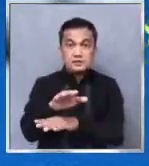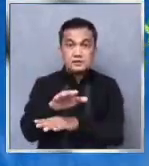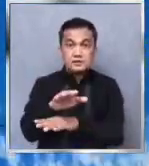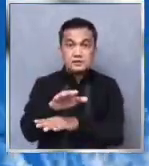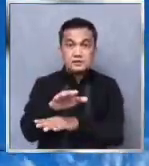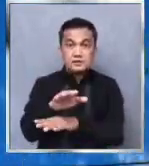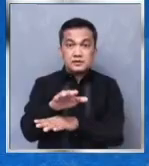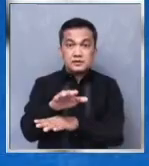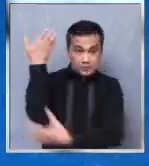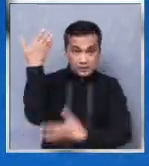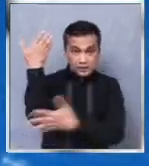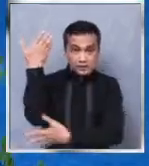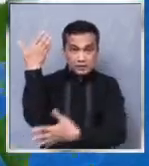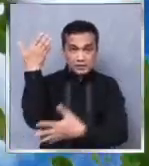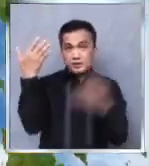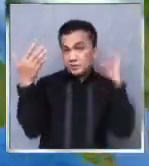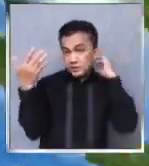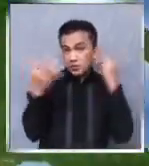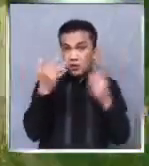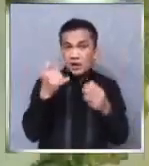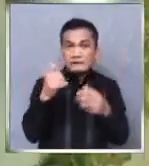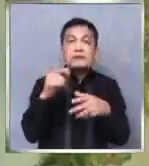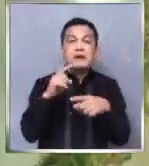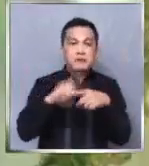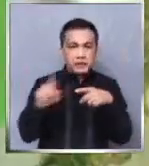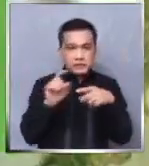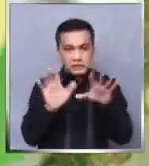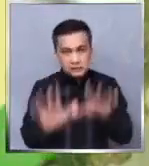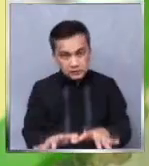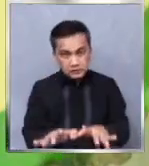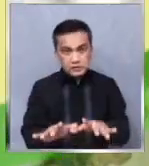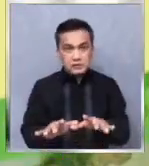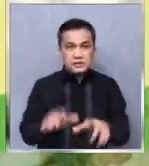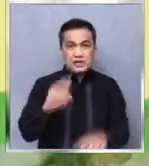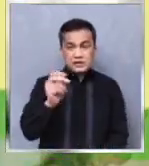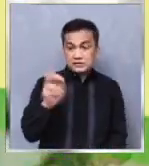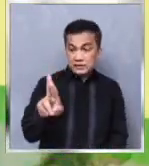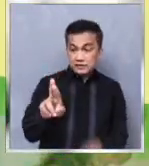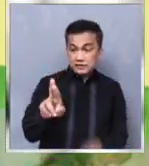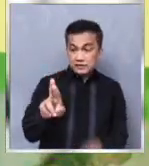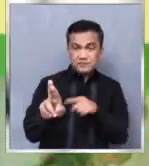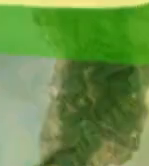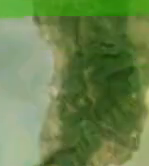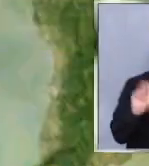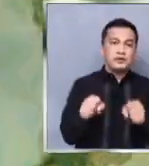thunderstorms. Sa Metro Manila, may tsansa rin ng pag-ulan bukas.